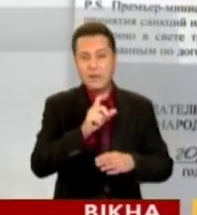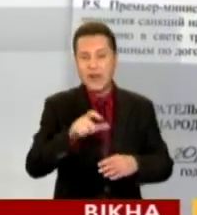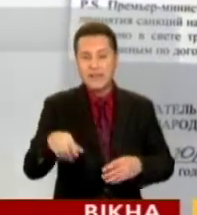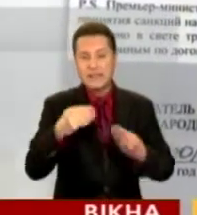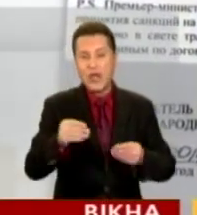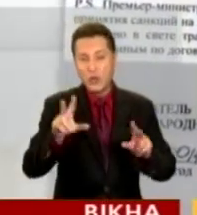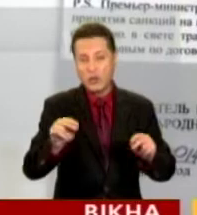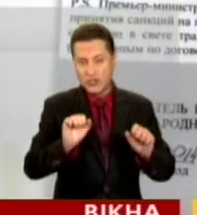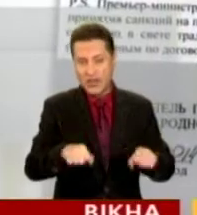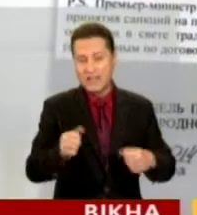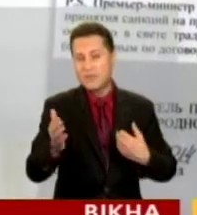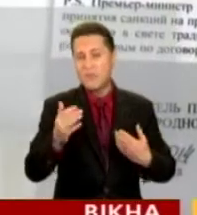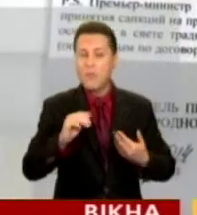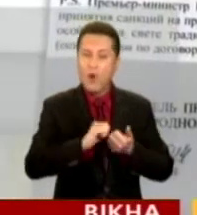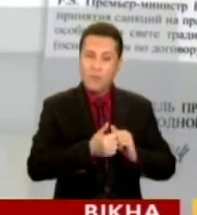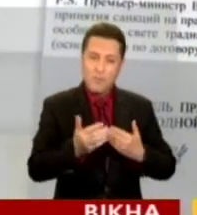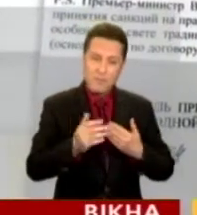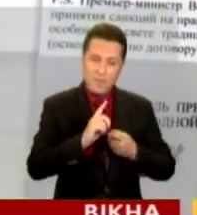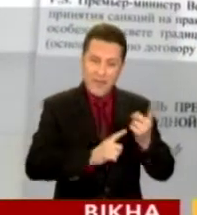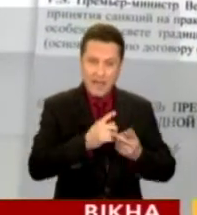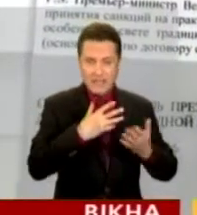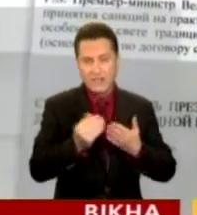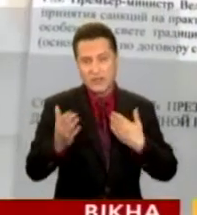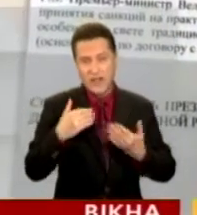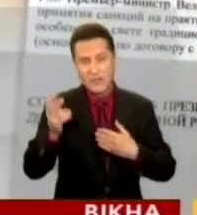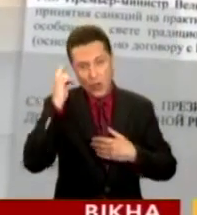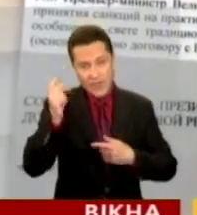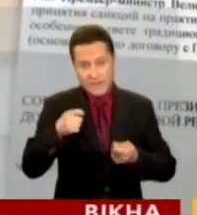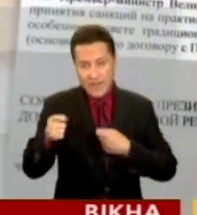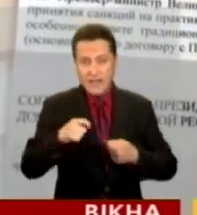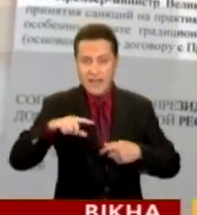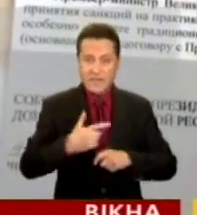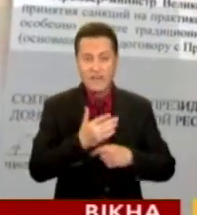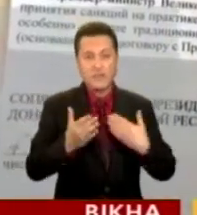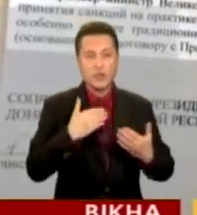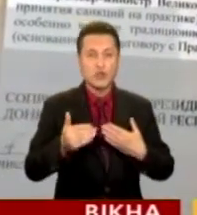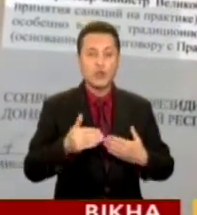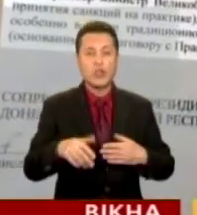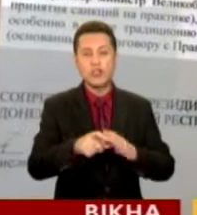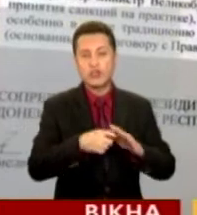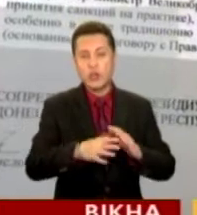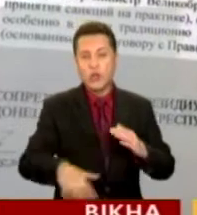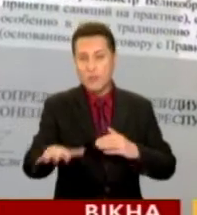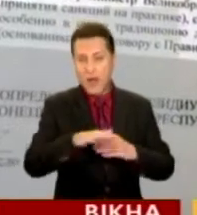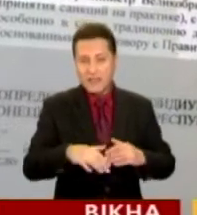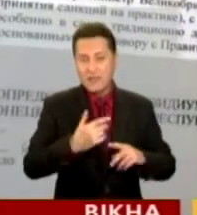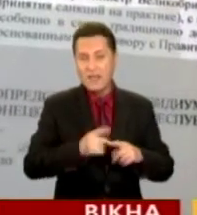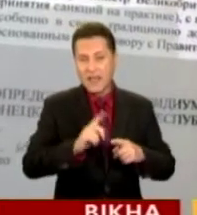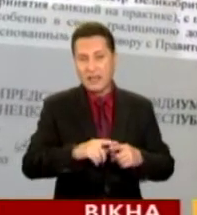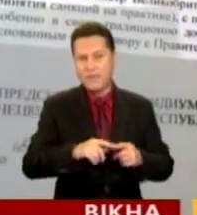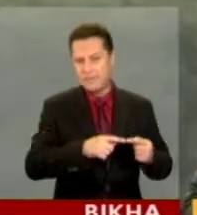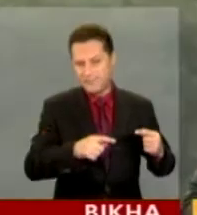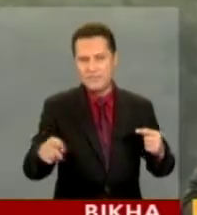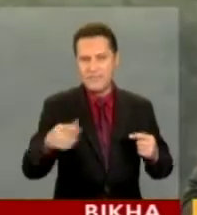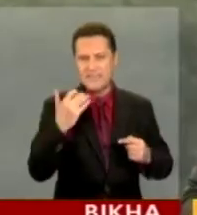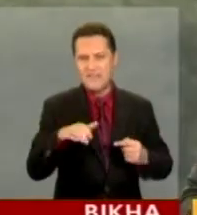своє ставлення до київської влади та відновити стосунки з Донбасом, які закріплені за їх інформацією ще у 19 столітті.